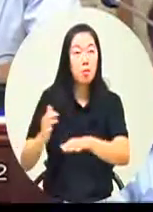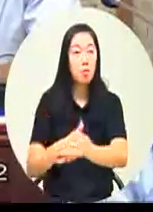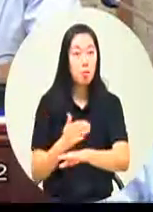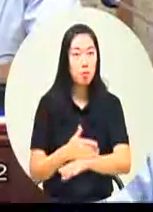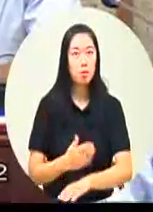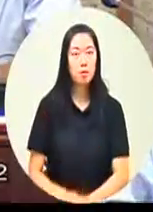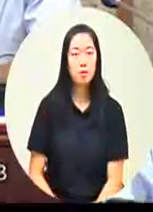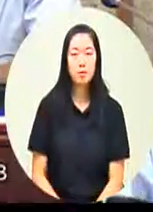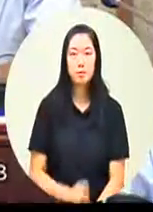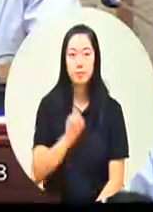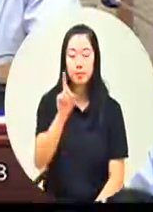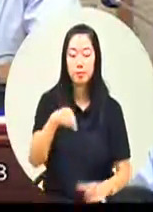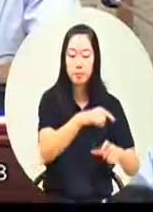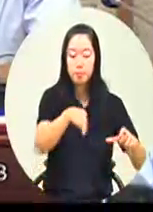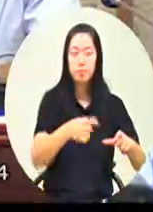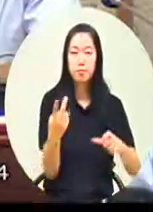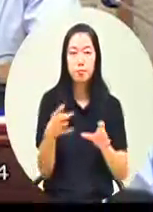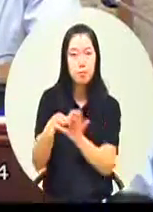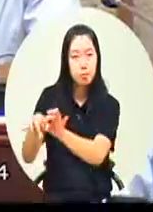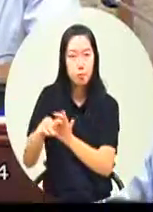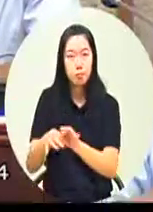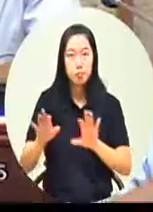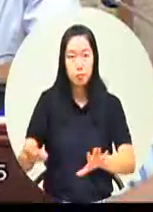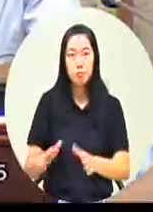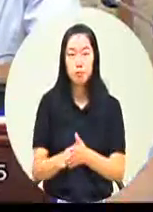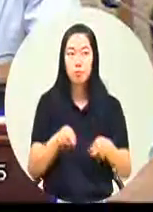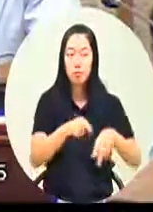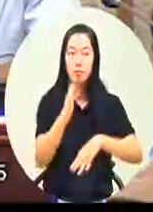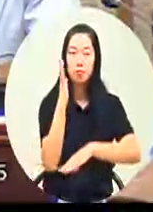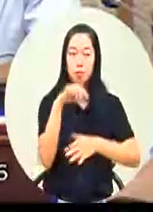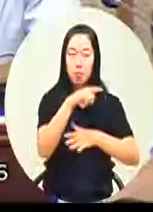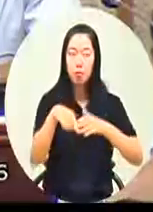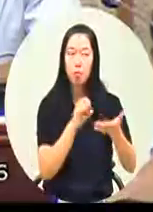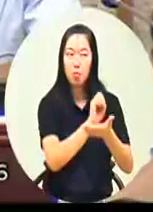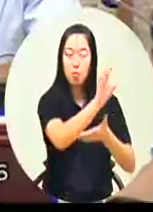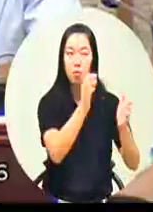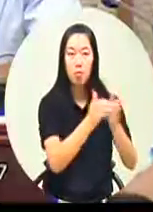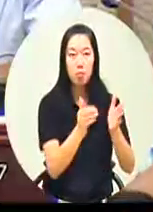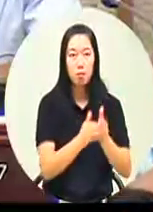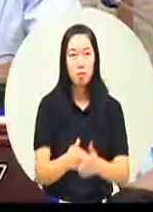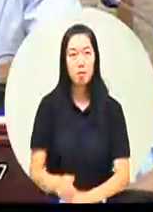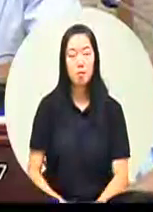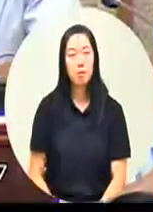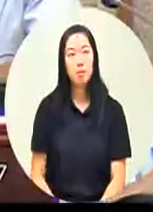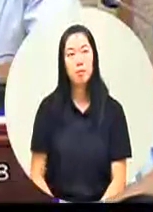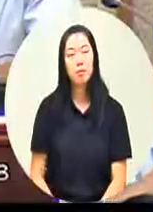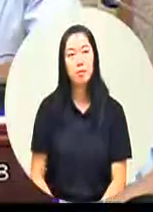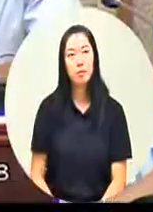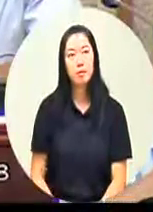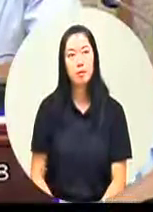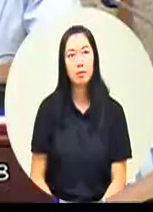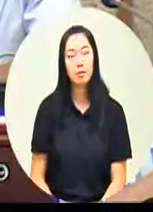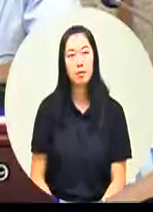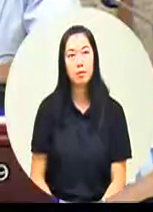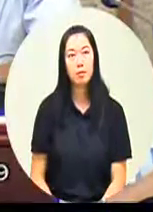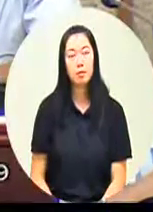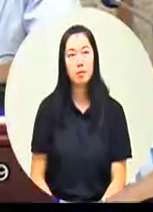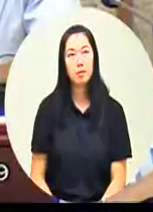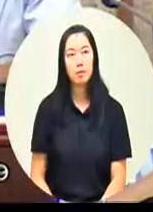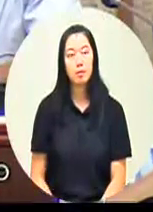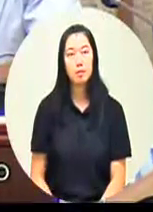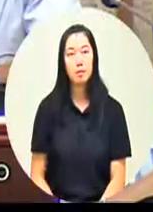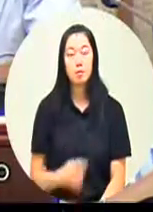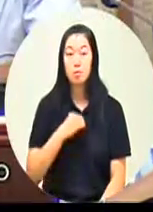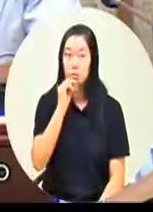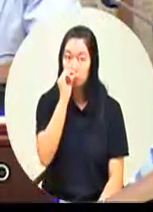我们一环二连接部分呢，目前已经报行政院核定。那为了这一部分哈，拍摄。因为针对这部分吼，我们